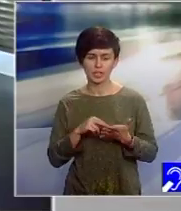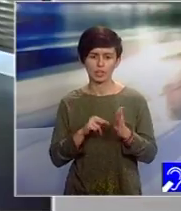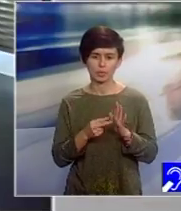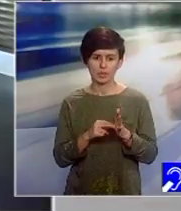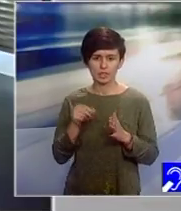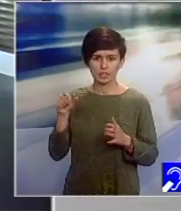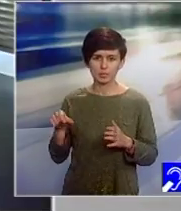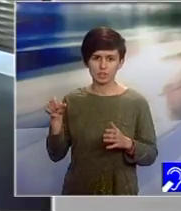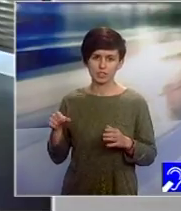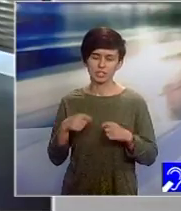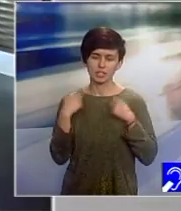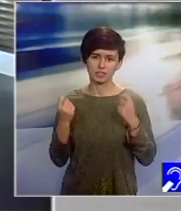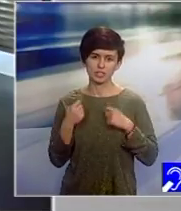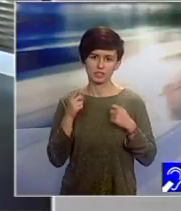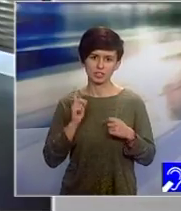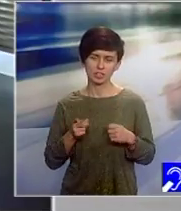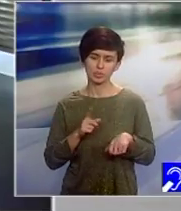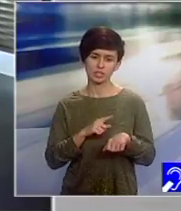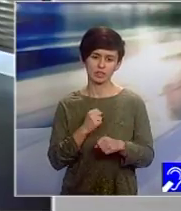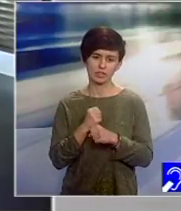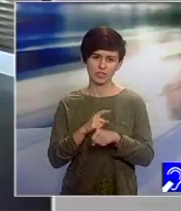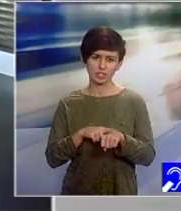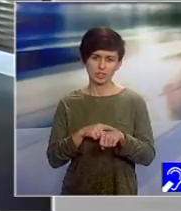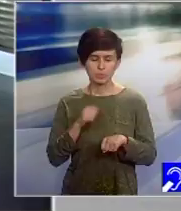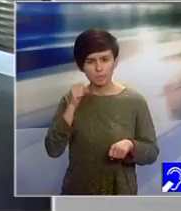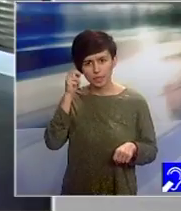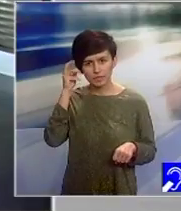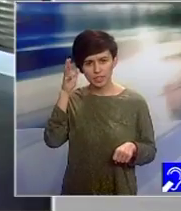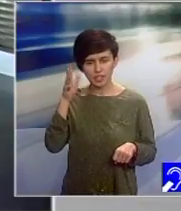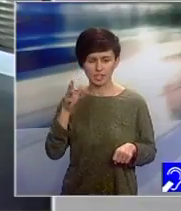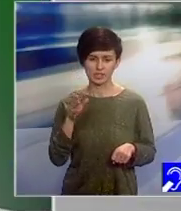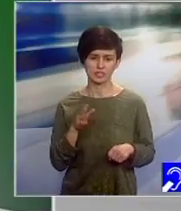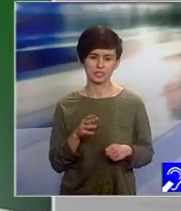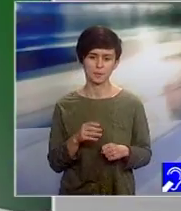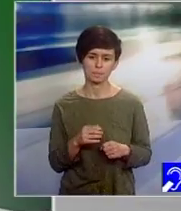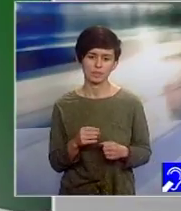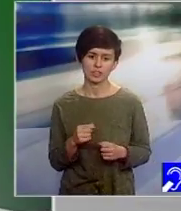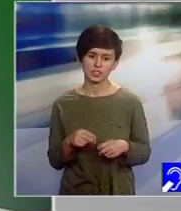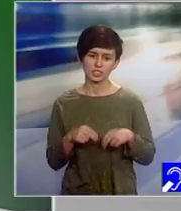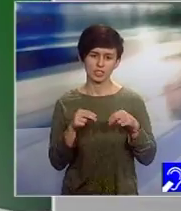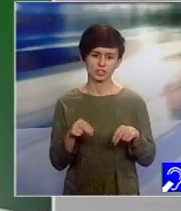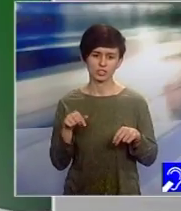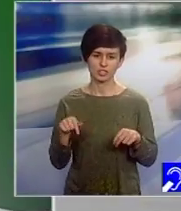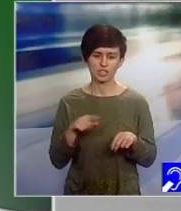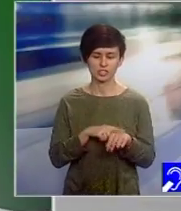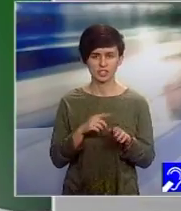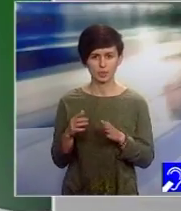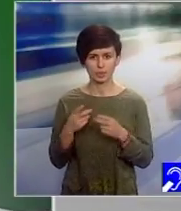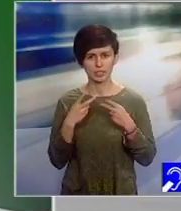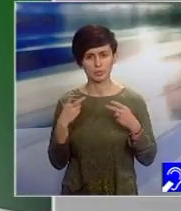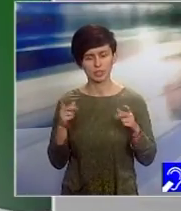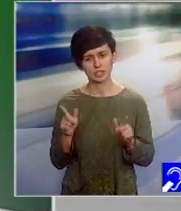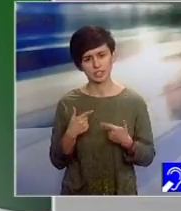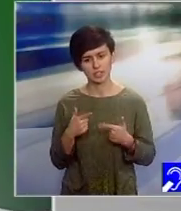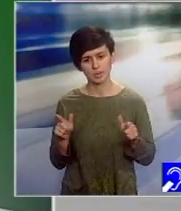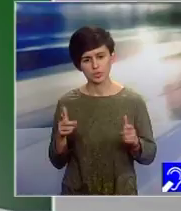la Festivalul Mozart. Trebuie doar să vă faceți timp în fiecare zi pe parcursul zilelor următoare și să ajungeți și la aceste momente importante de muzică pe